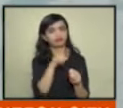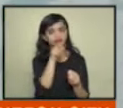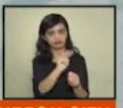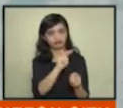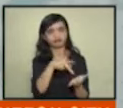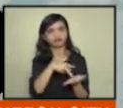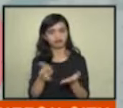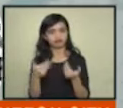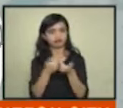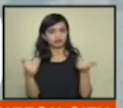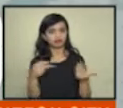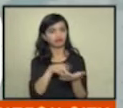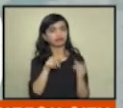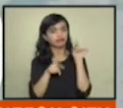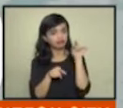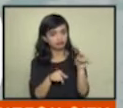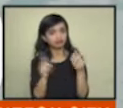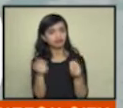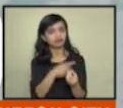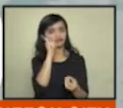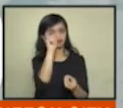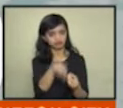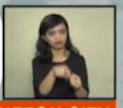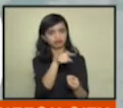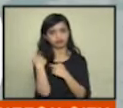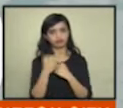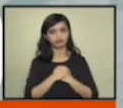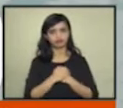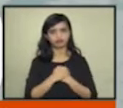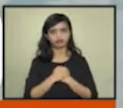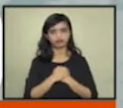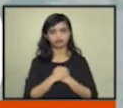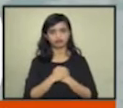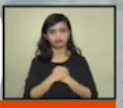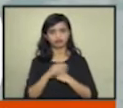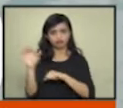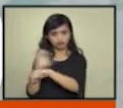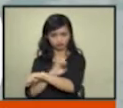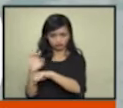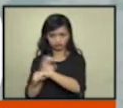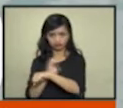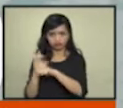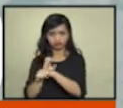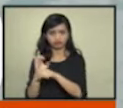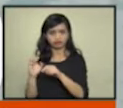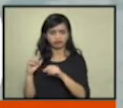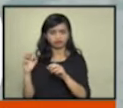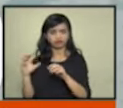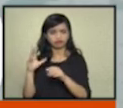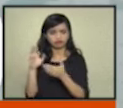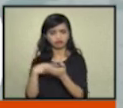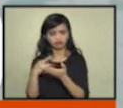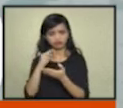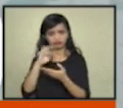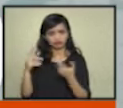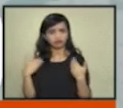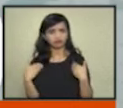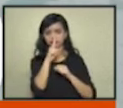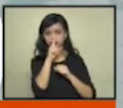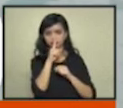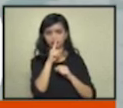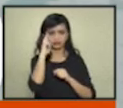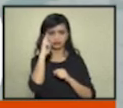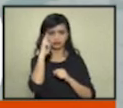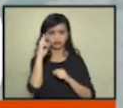ka ng separation pay, ikaw nagtanggal, therefore ikaw may responsibilidad dito. Employed ho siya ng company ngayon, meron ho kami mga police report ho